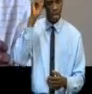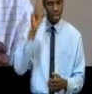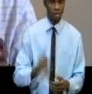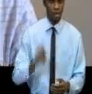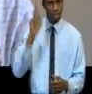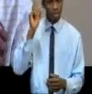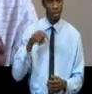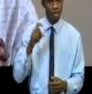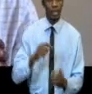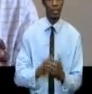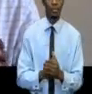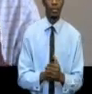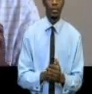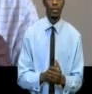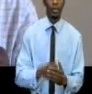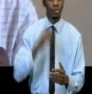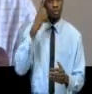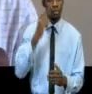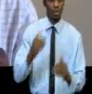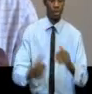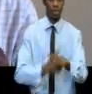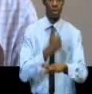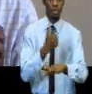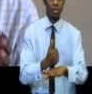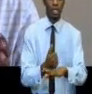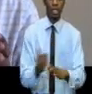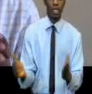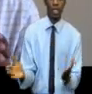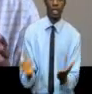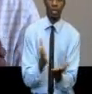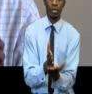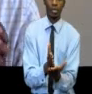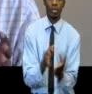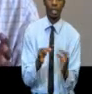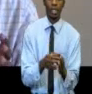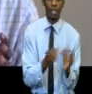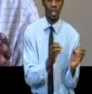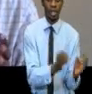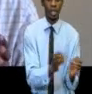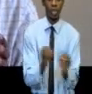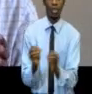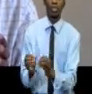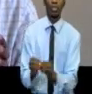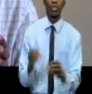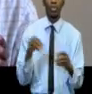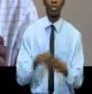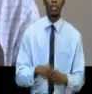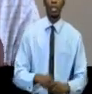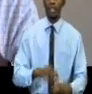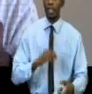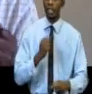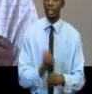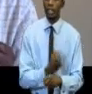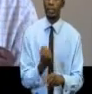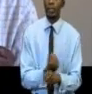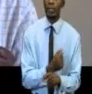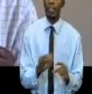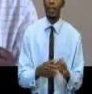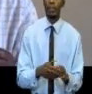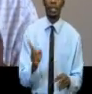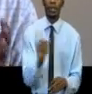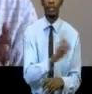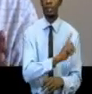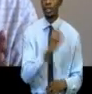encore. Remettre de l'ordre dans le secteur de transport. Parce qu'il y a certains conducteurs qui ne savent pas. Ils savent que conduire